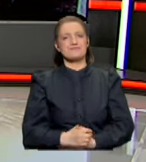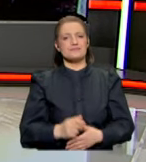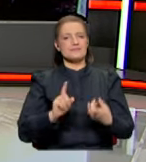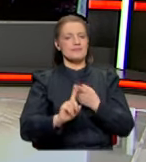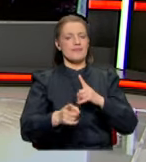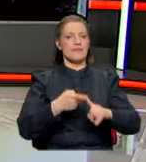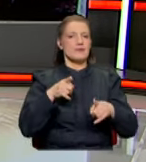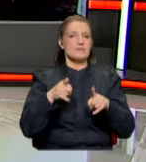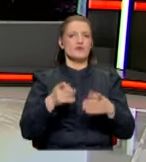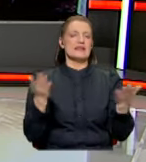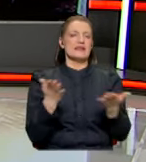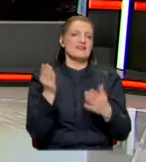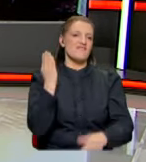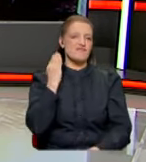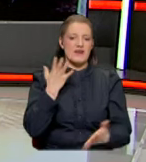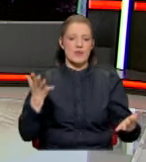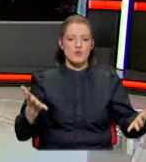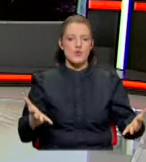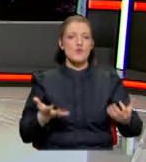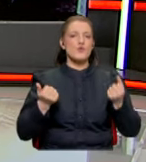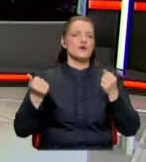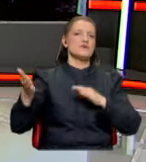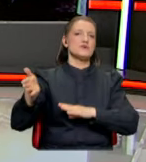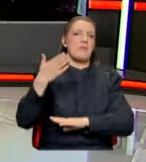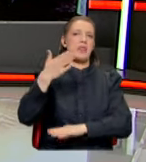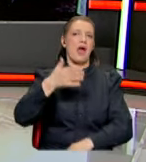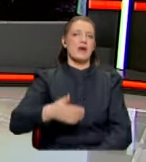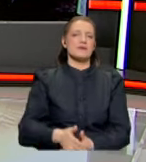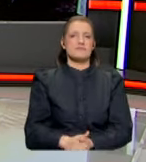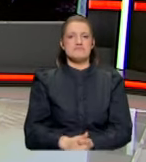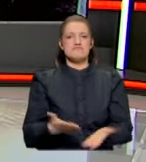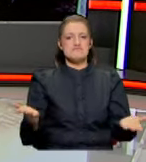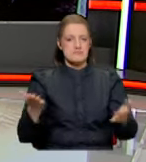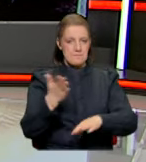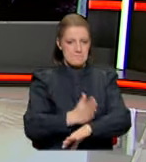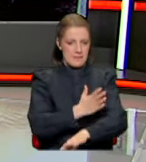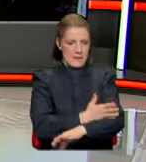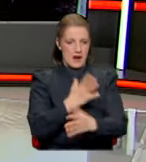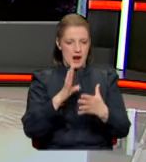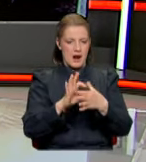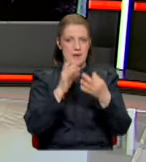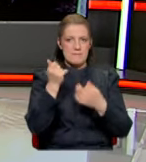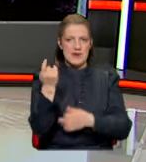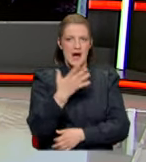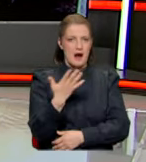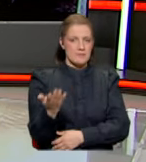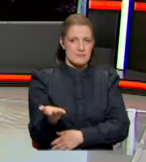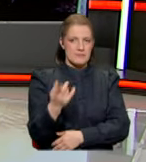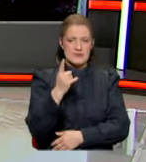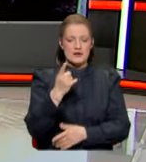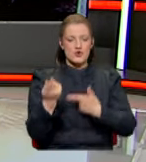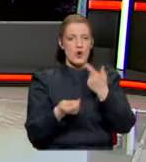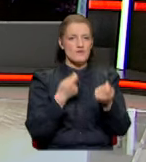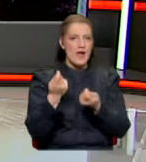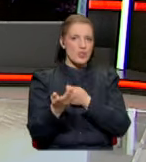Siyasette Bu nasıl Vefa nasıl bir şey kurtarıcı Lider yani memleketle ilgili birkaç tane rakamdan birkaç